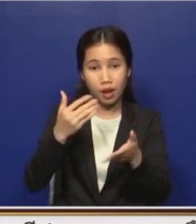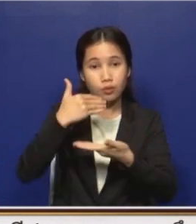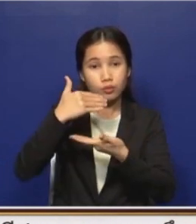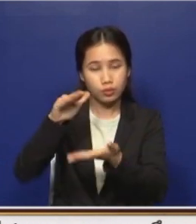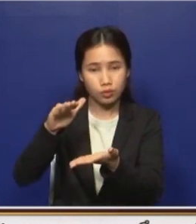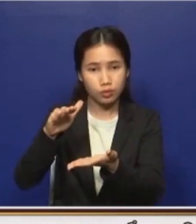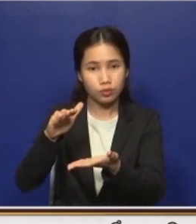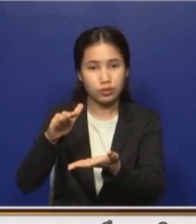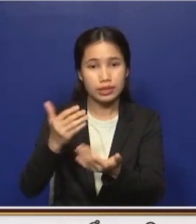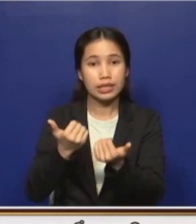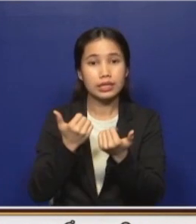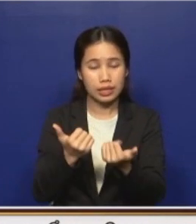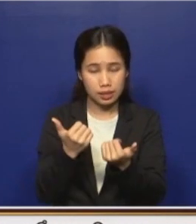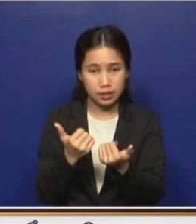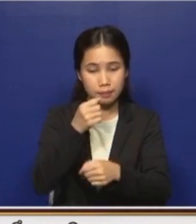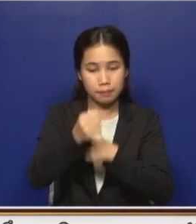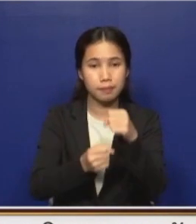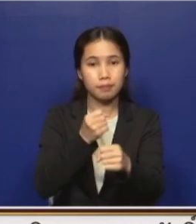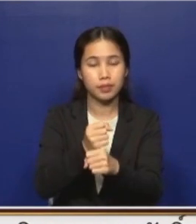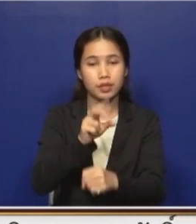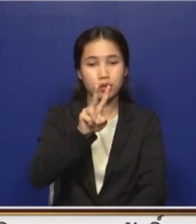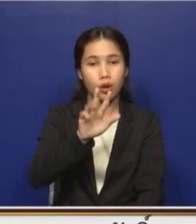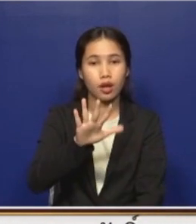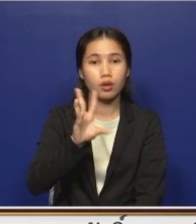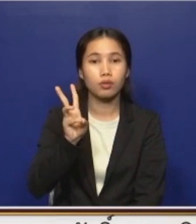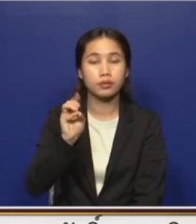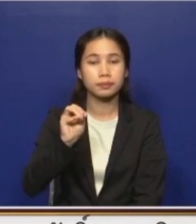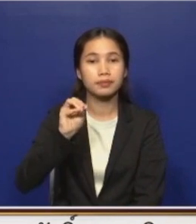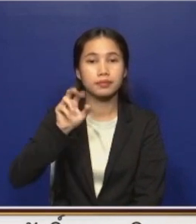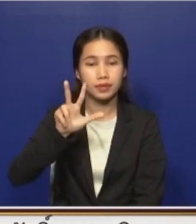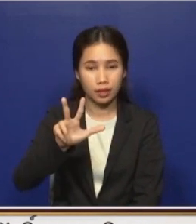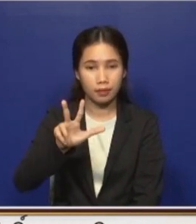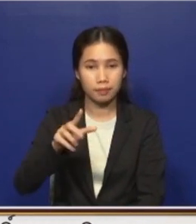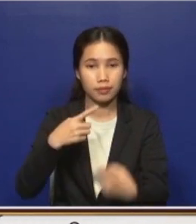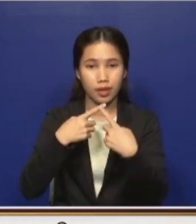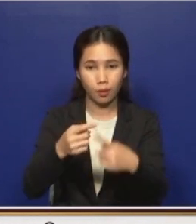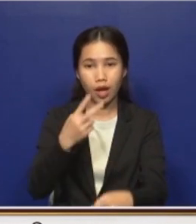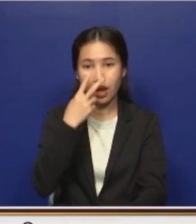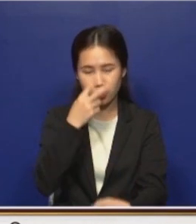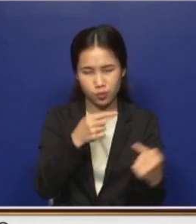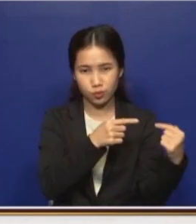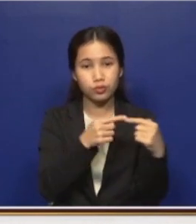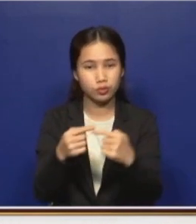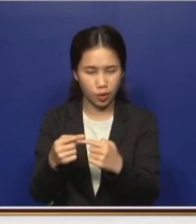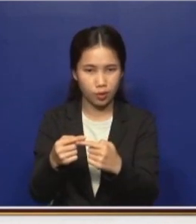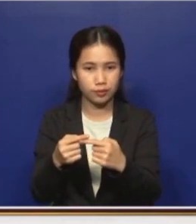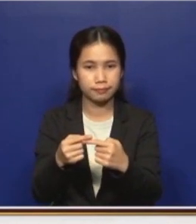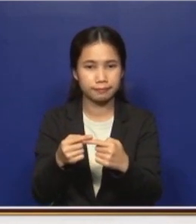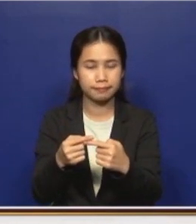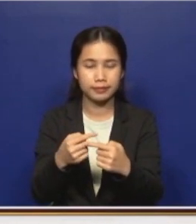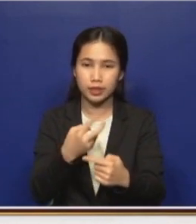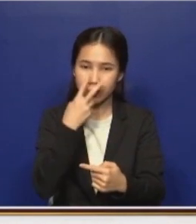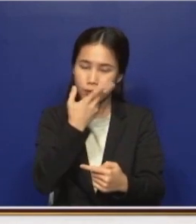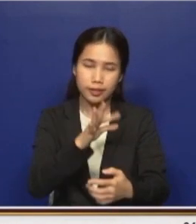ไปครับการส่งออกข้าวไทยประจำปี2563ดูย้อนไปได้ถึง2561นะ